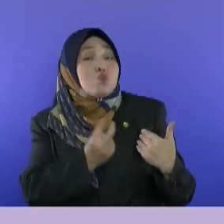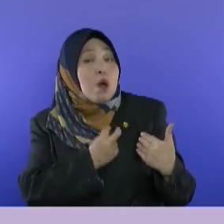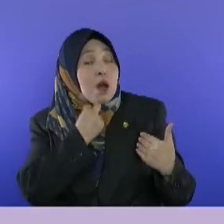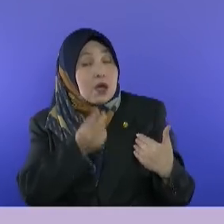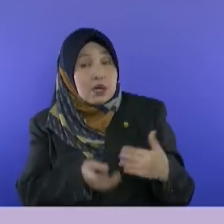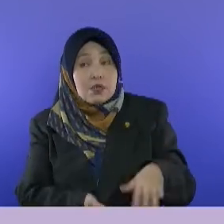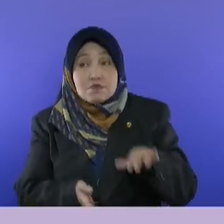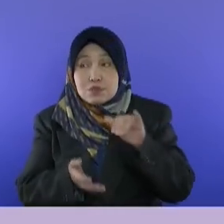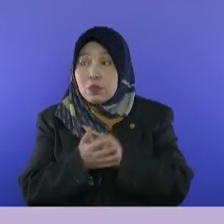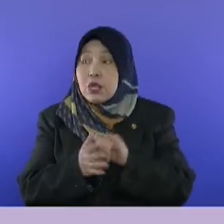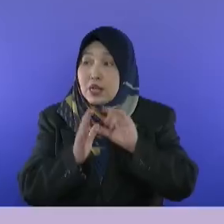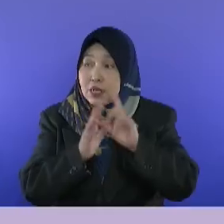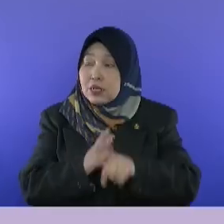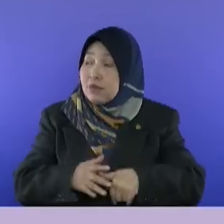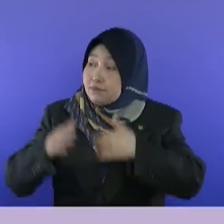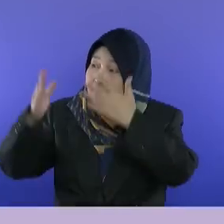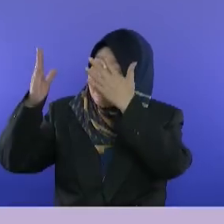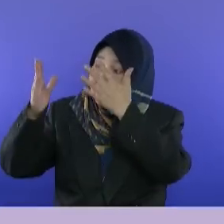kemudian